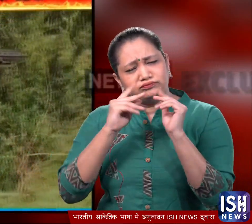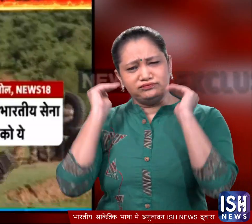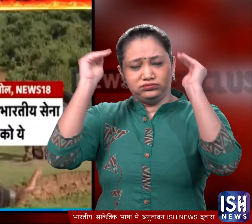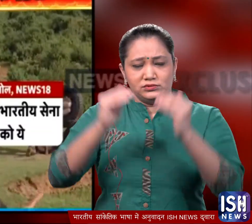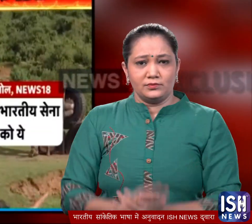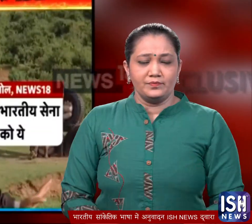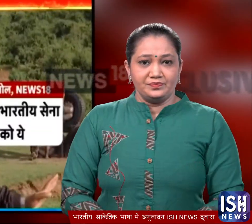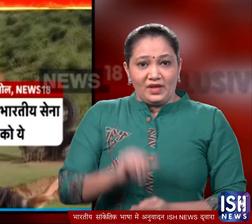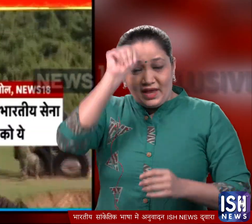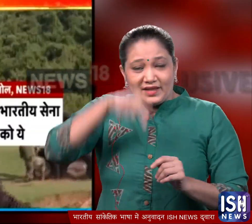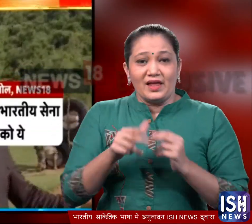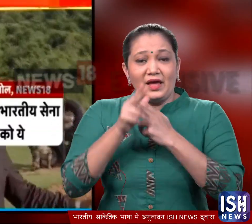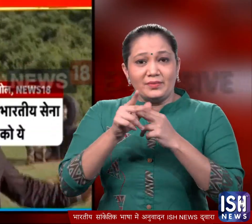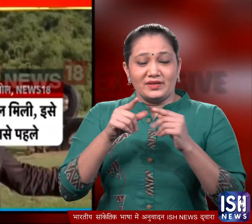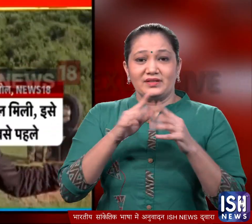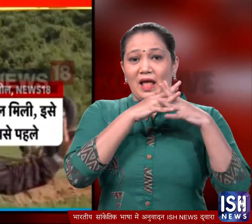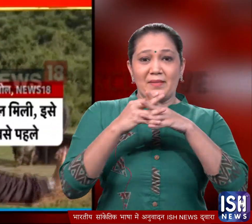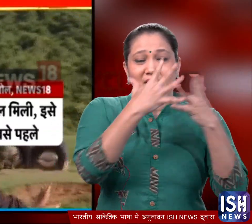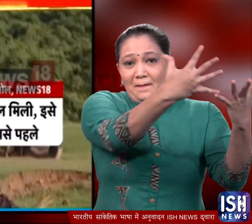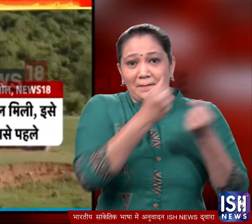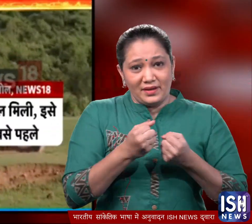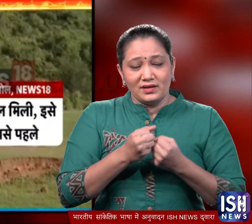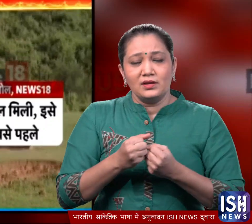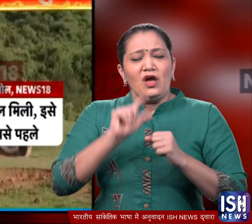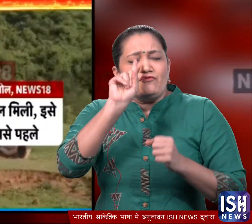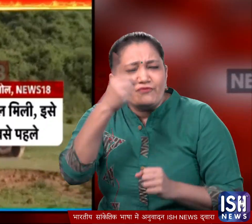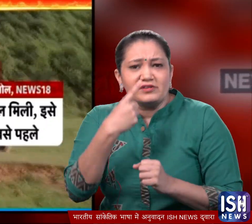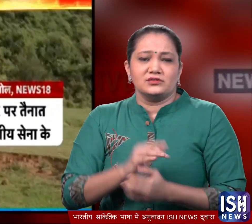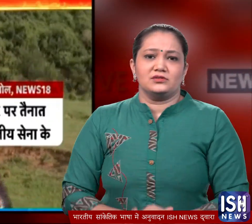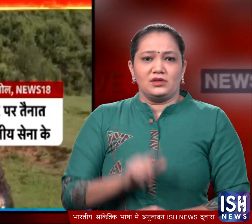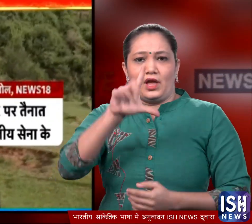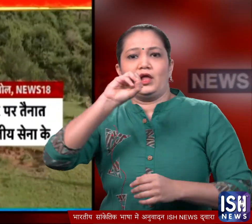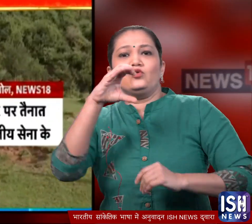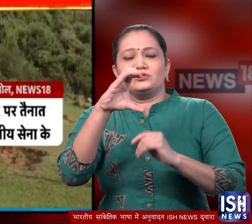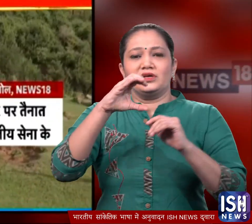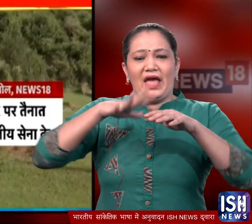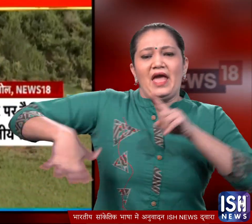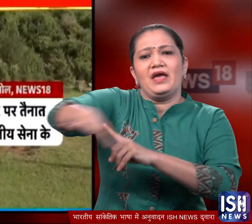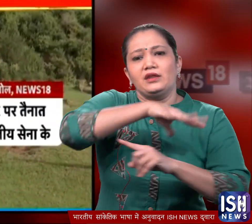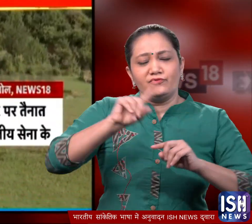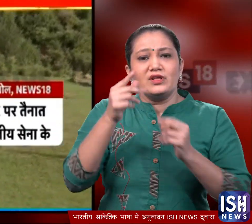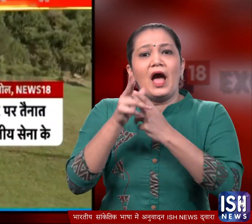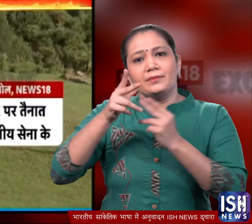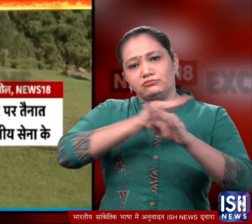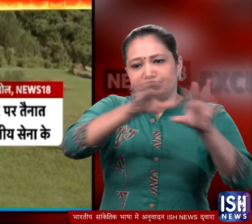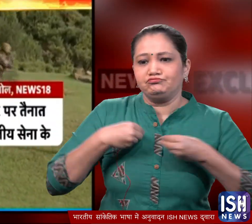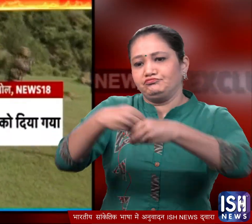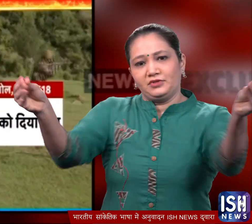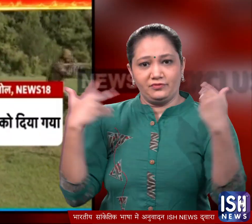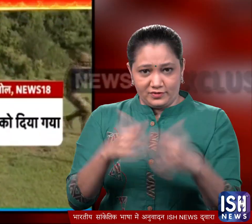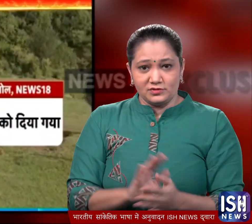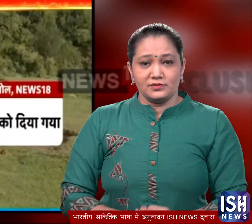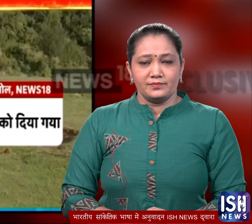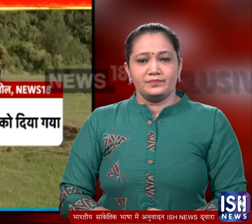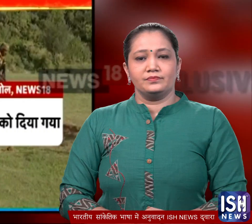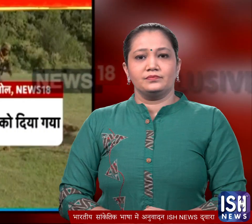खूबियां हैं। जैसे ही भारतीय सेना ने इस राइफल को लिया, इसको सबसे पहले एलओसी के इलाके में तैनात भारतीय सेना के